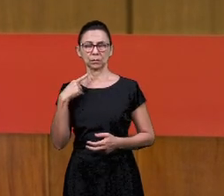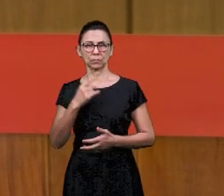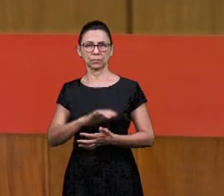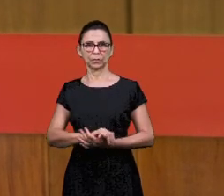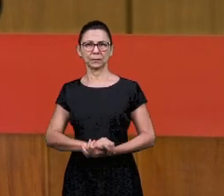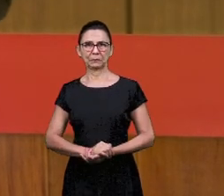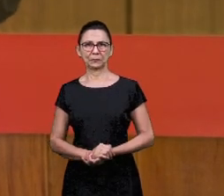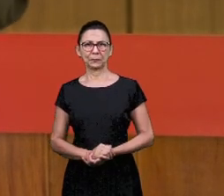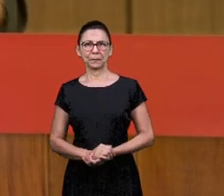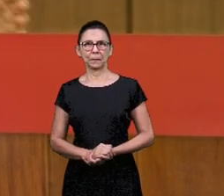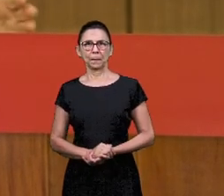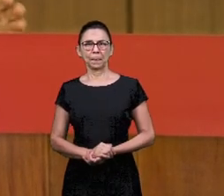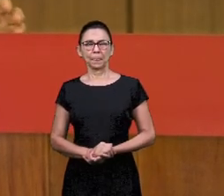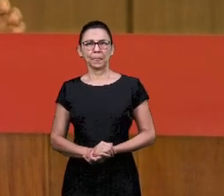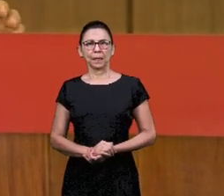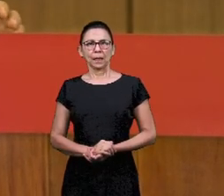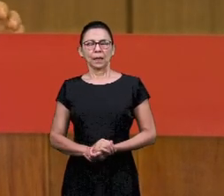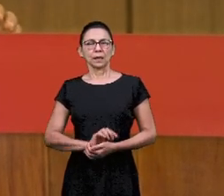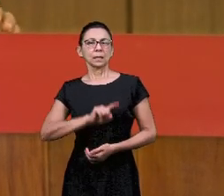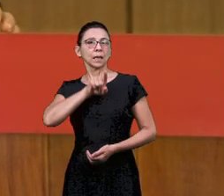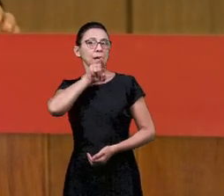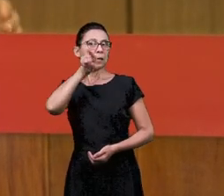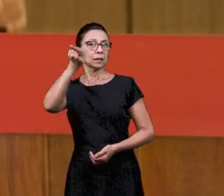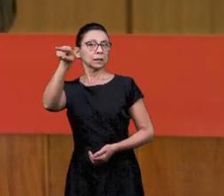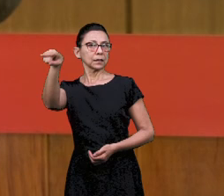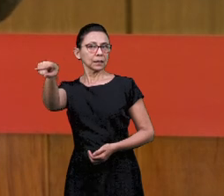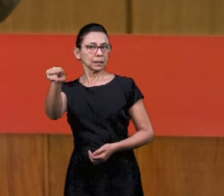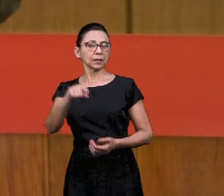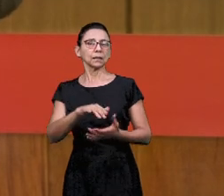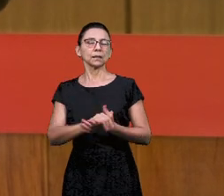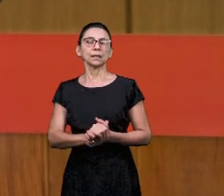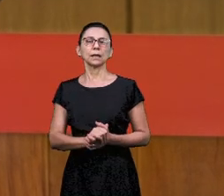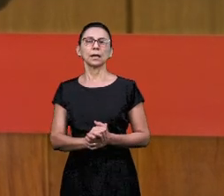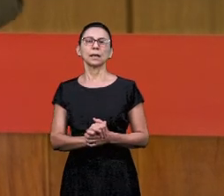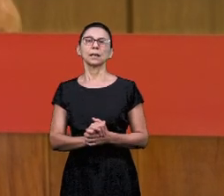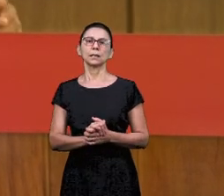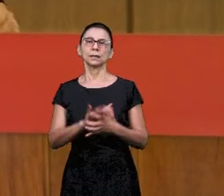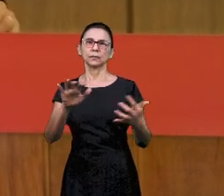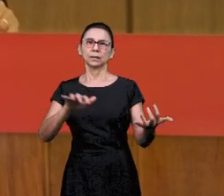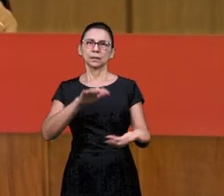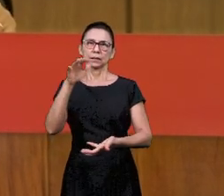de nos éléments qui fait la retransmission